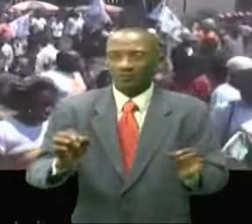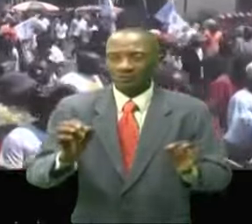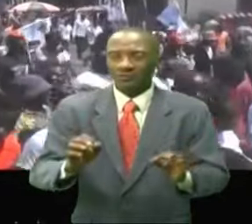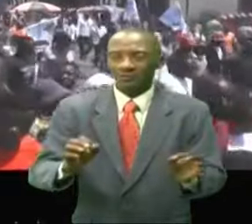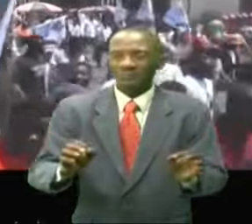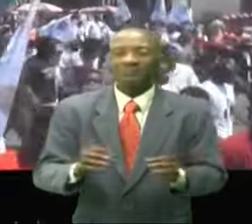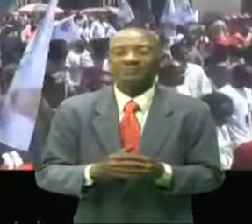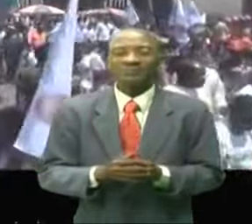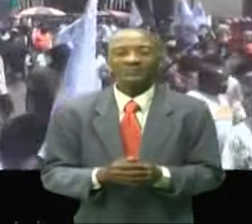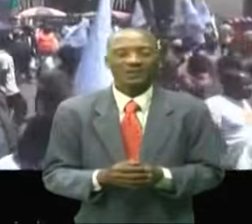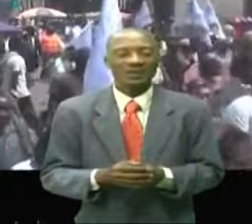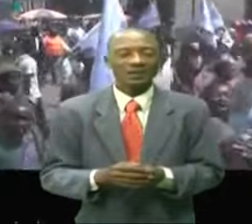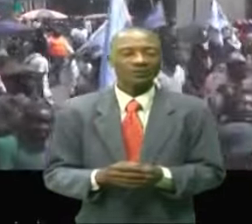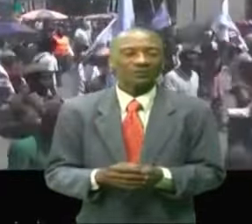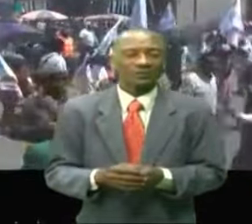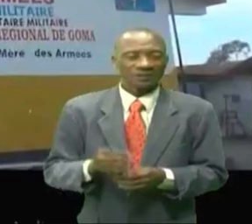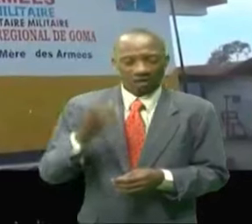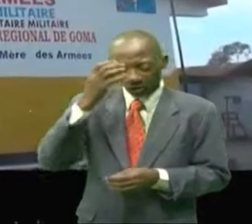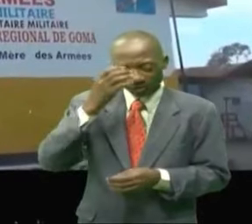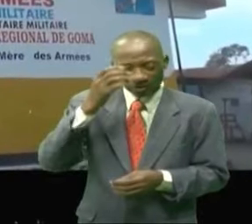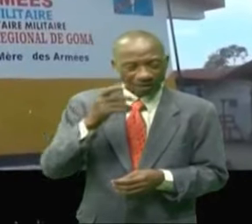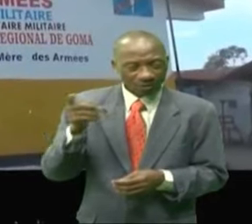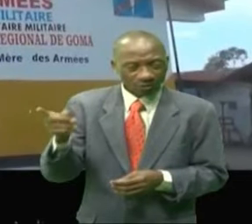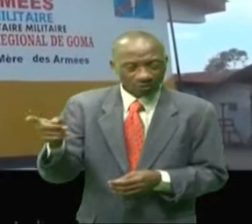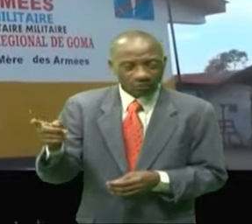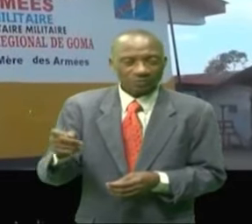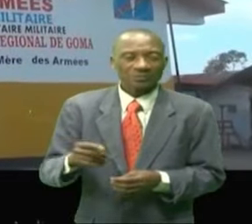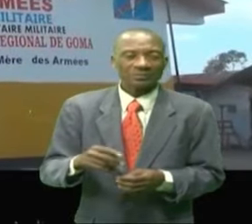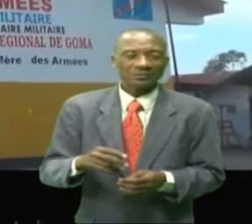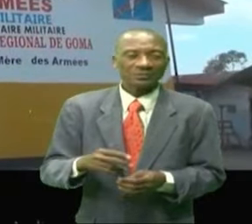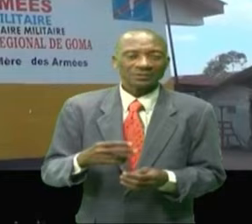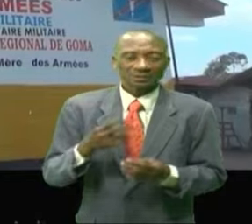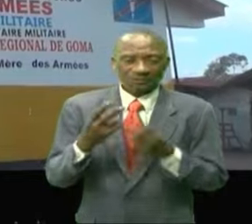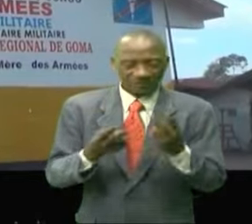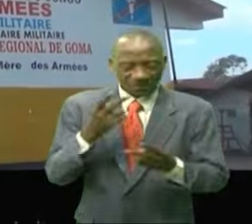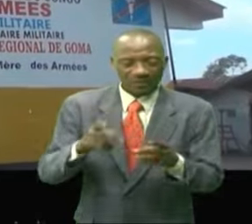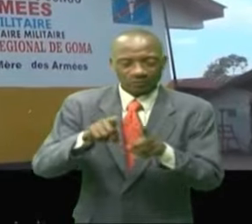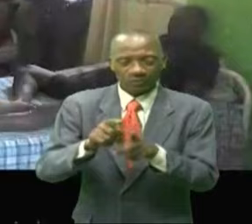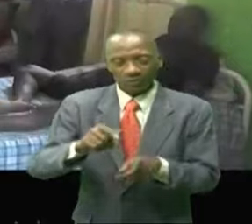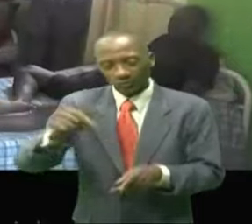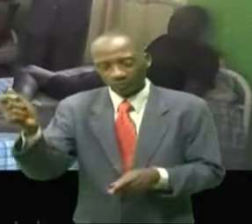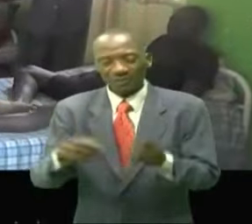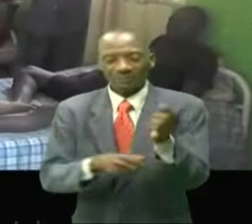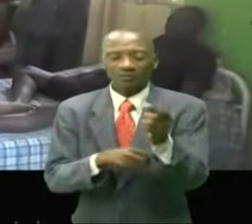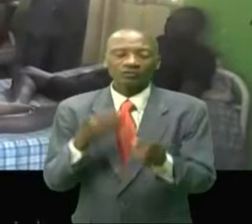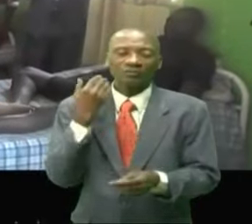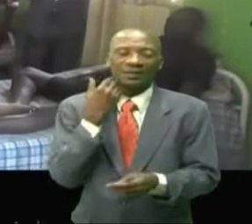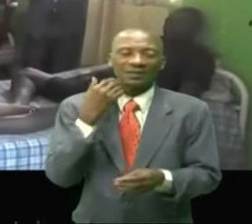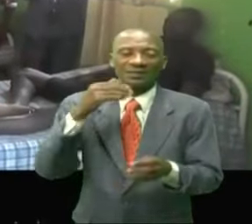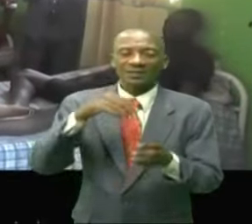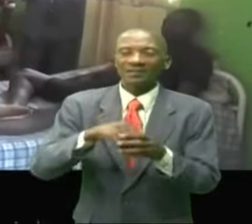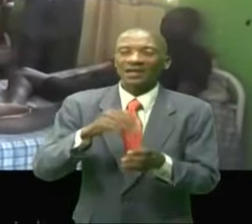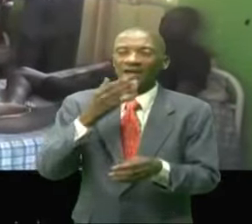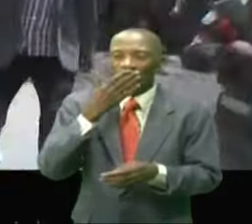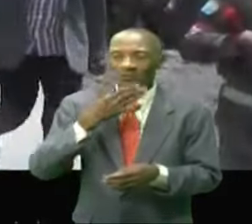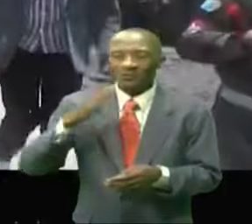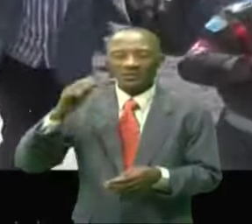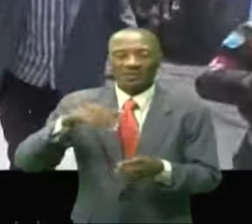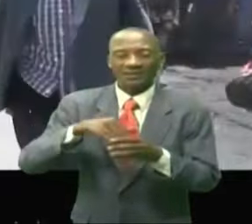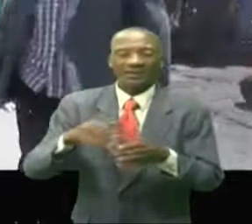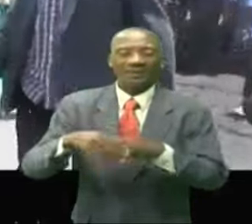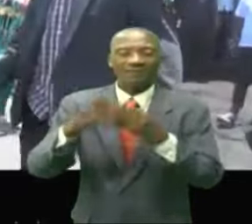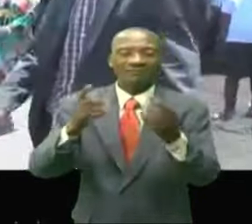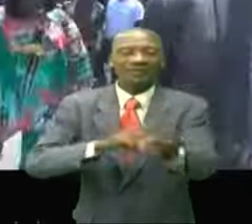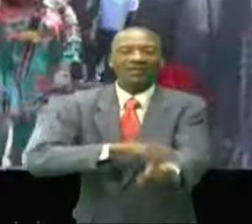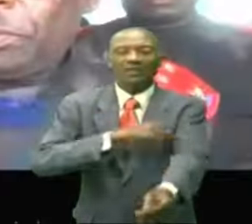cérémonie, le général-major Peter Chirimwami est allé au chevet de malades internés à l'hôpital militaire du camp Katindo avec